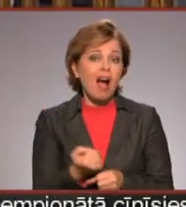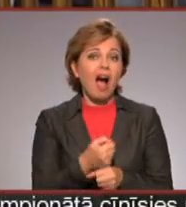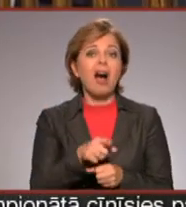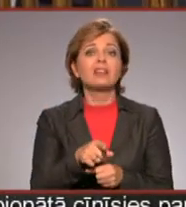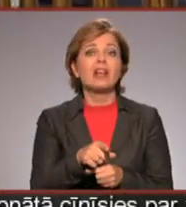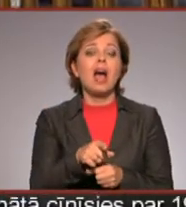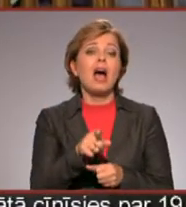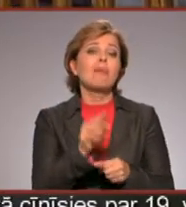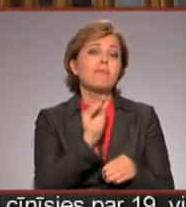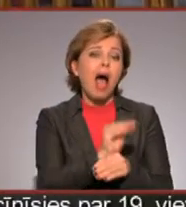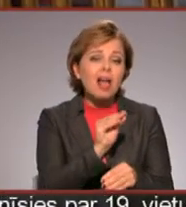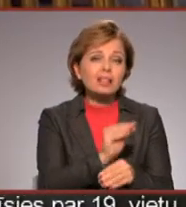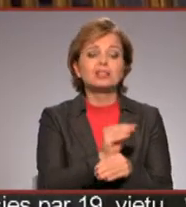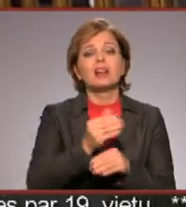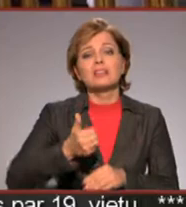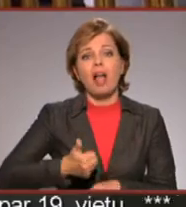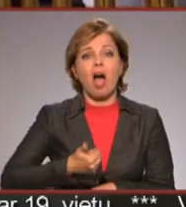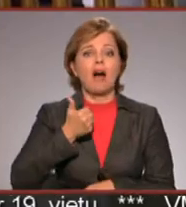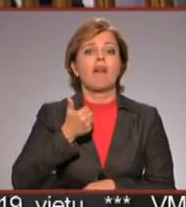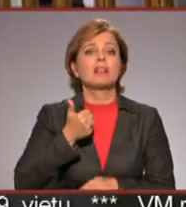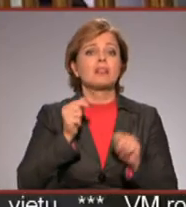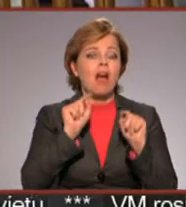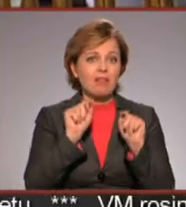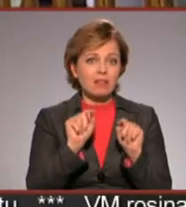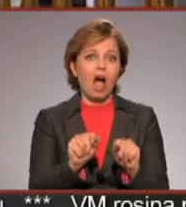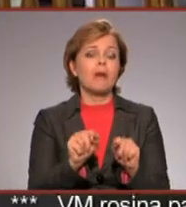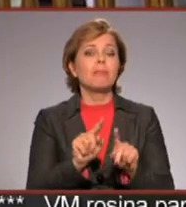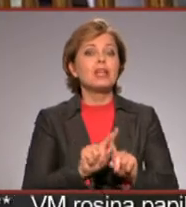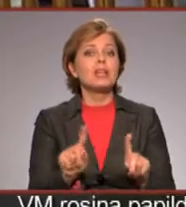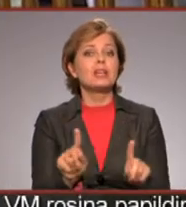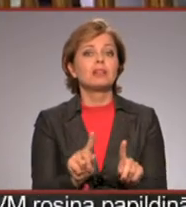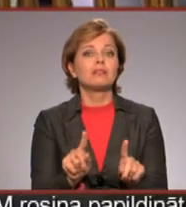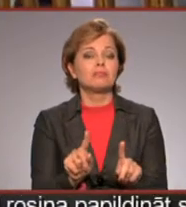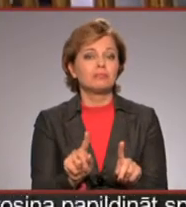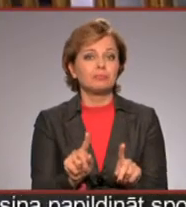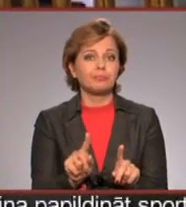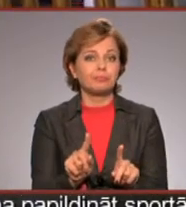pelts, gan slavēts, tam ir